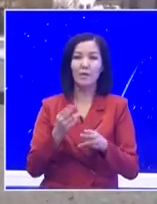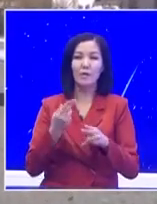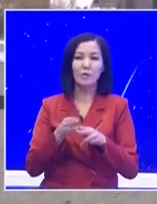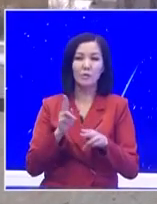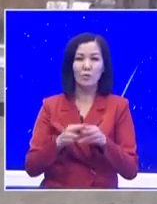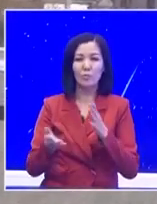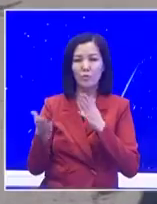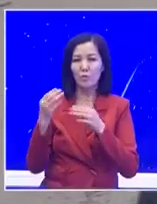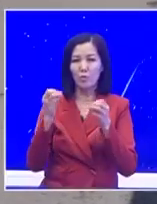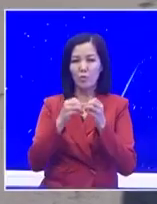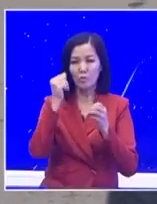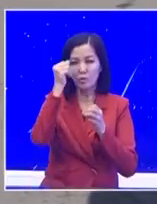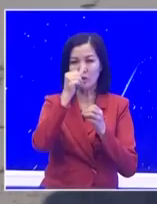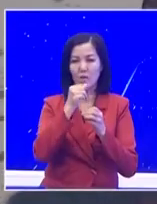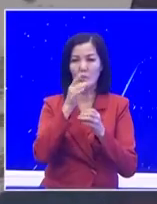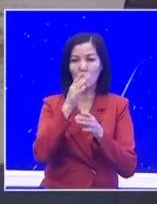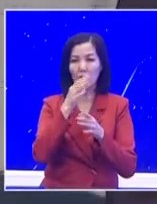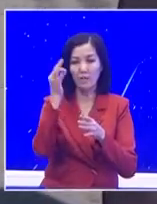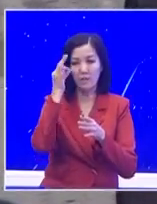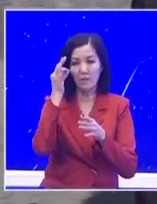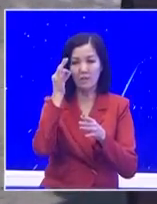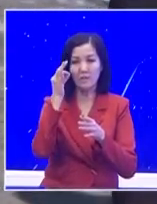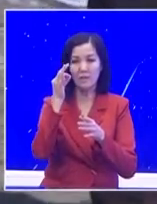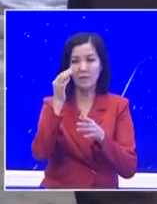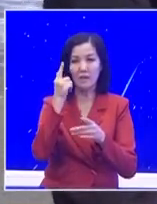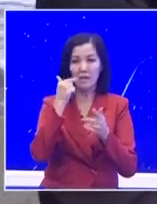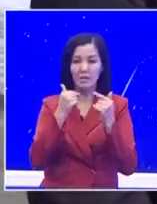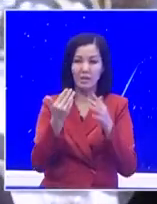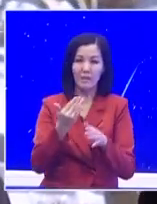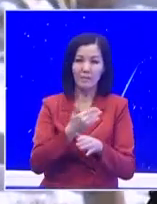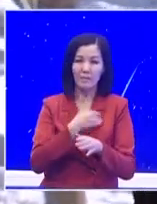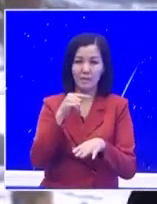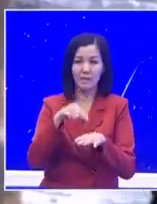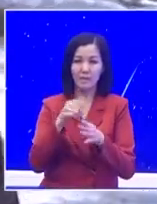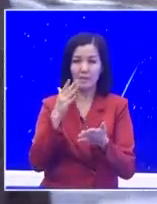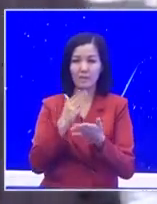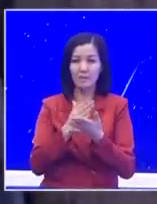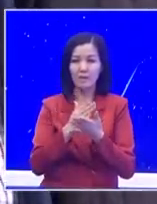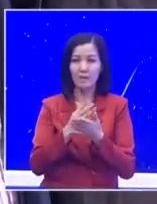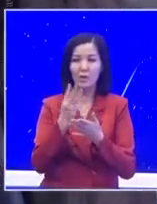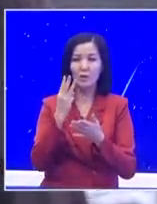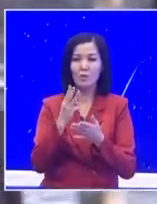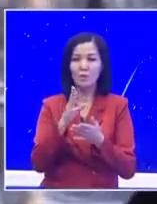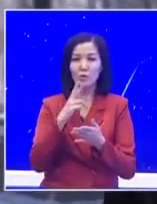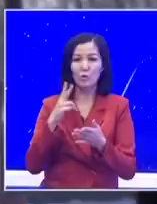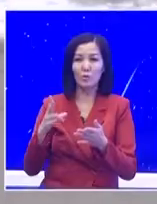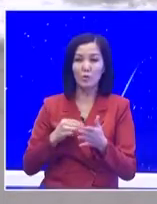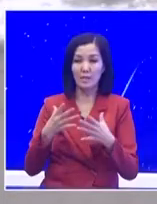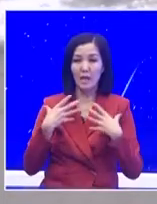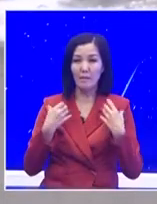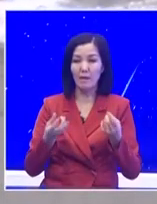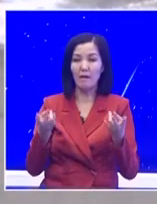Дәукен ағаның әлі көз алдында. Есіне алып, көз жасына ерік беріп алды. 3 жасарлық періштенің періштесі қақты.